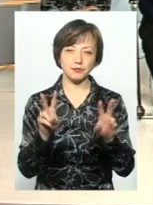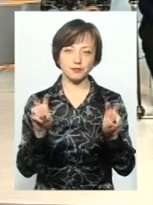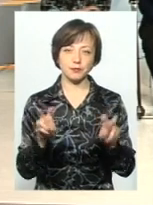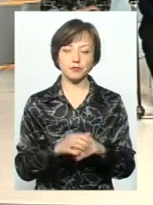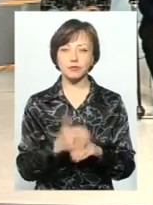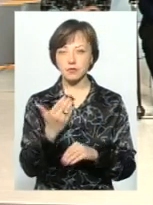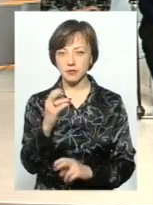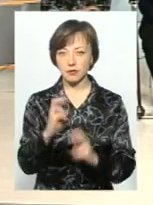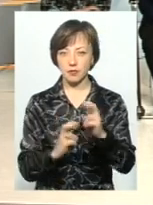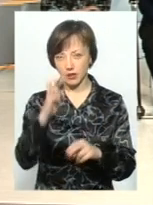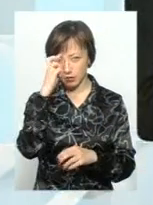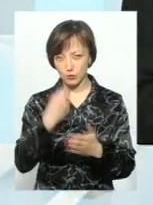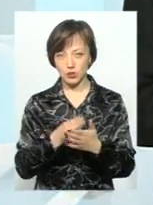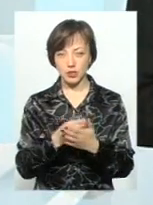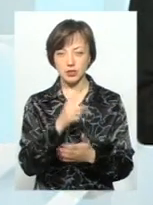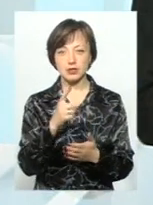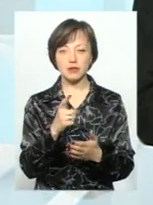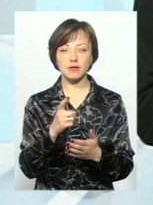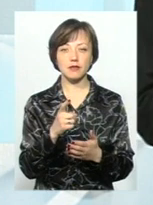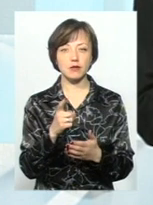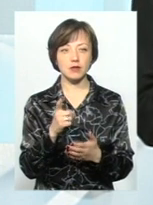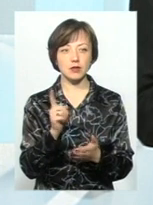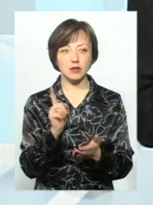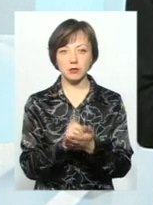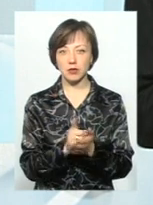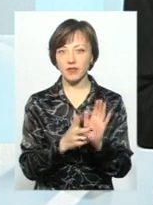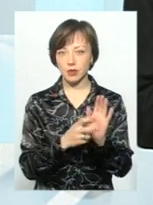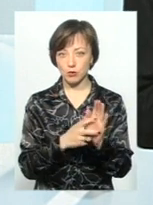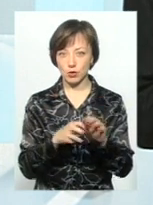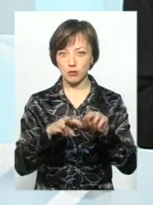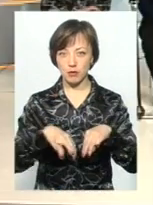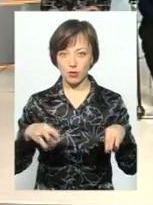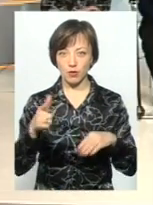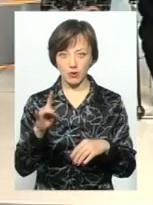підприємству з державного бюджету за субсидії винні десь 800 мільйонів